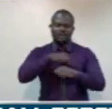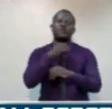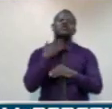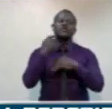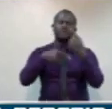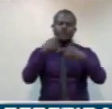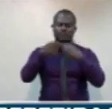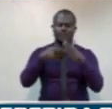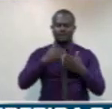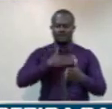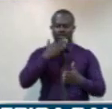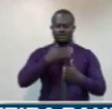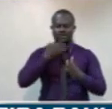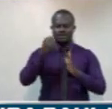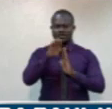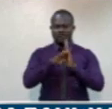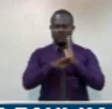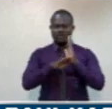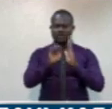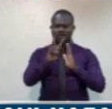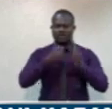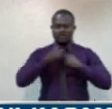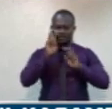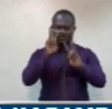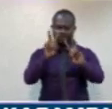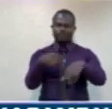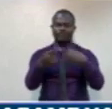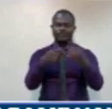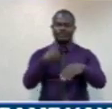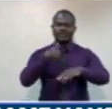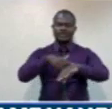tubifuriza komeza kugubwa neza na gahunda zitandukanye televiziyo Rwanda ikomeje kubagezaho byirimo byiza